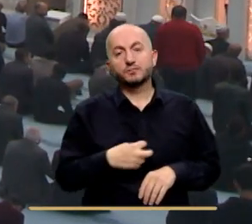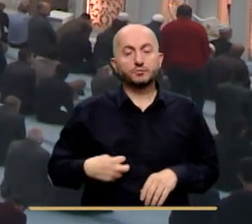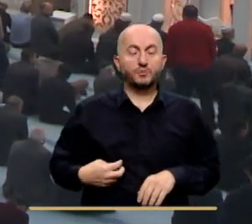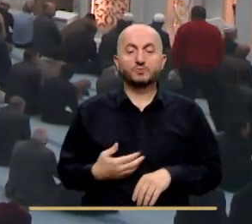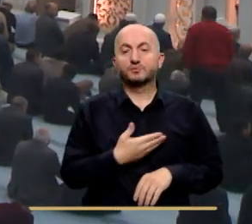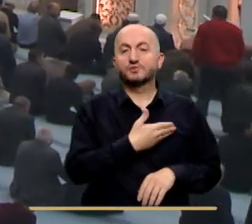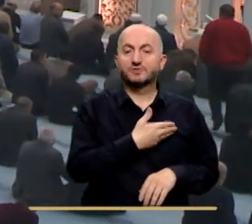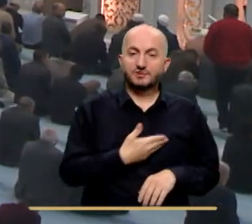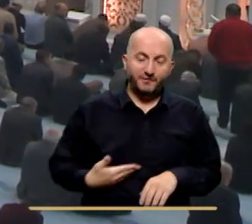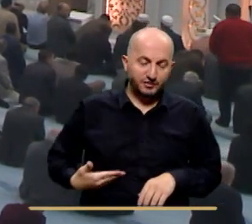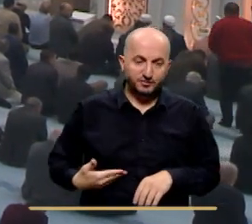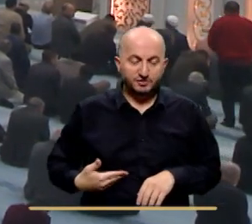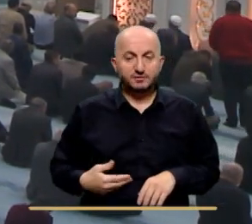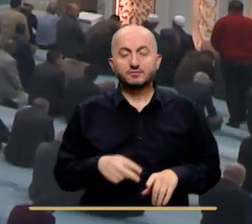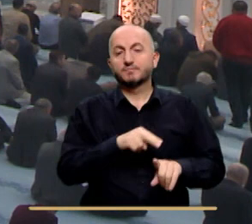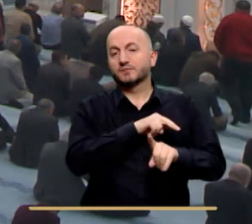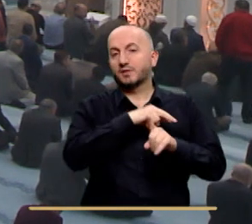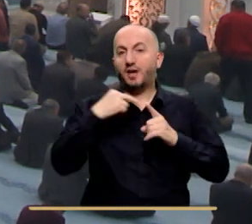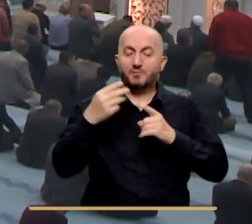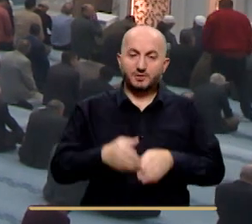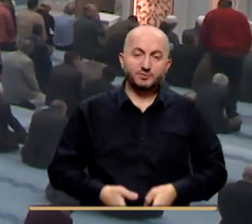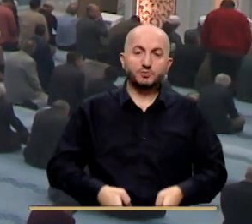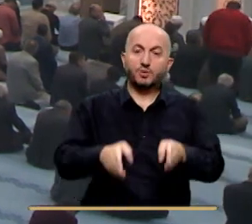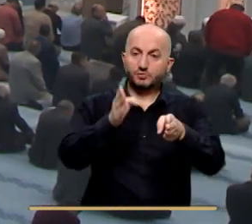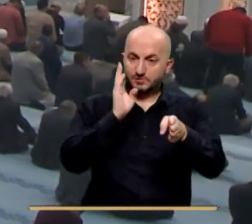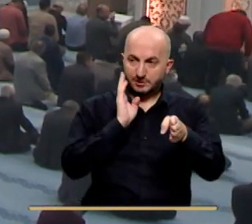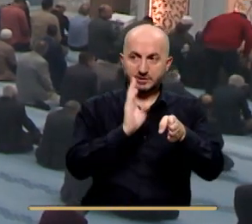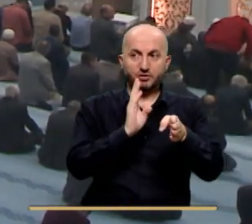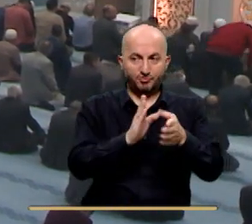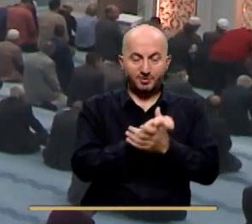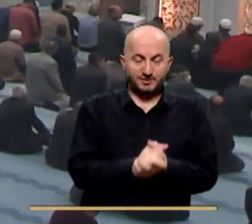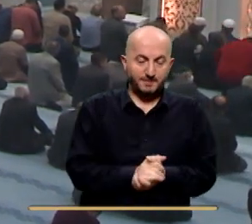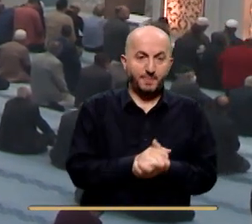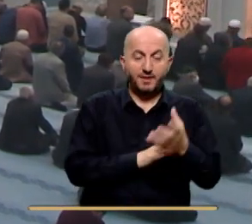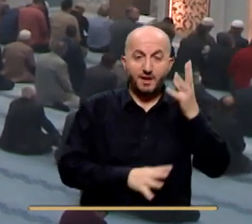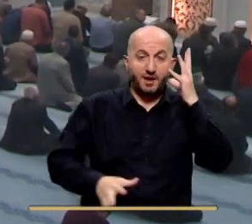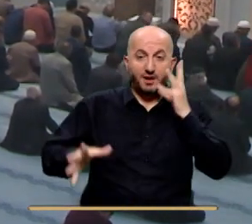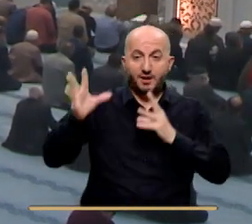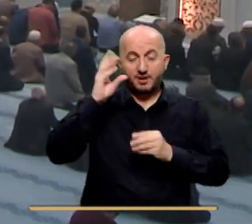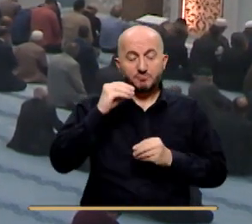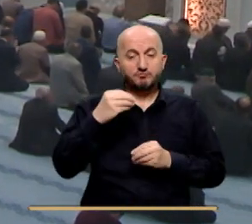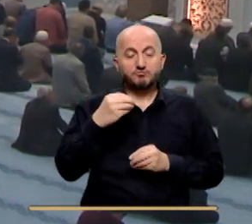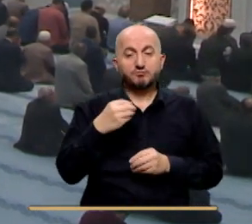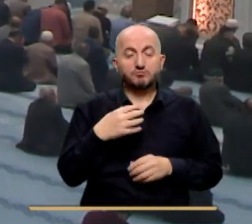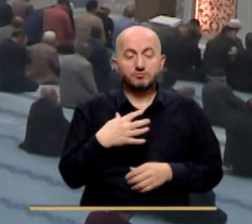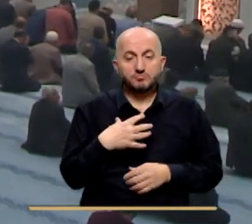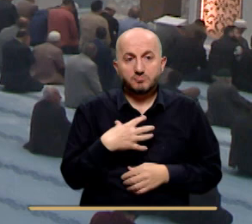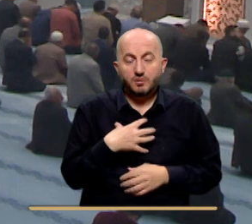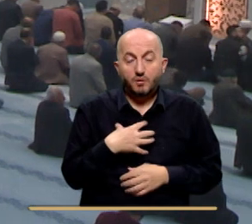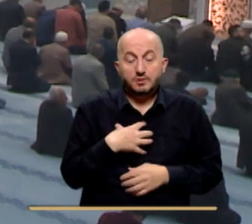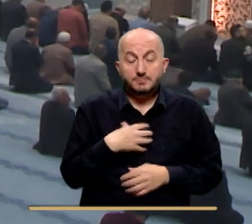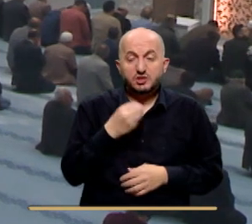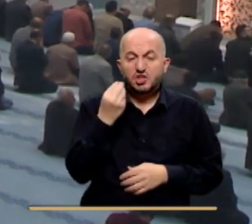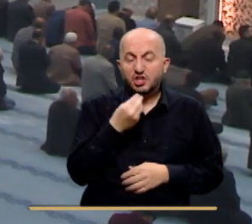sevecek, sahabenin yolunda gidecek, ilimle mücehhez bir nesil gençlik